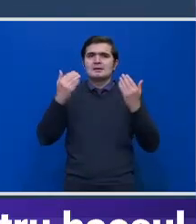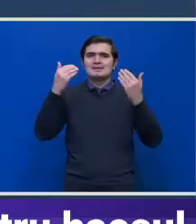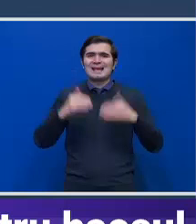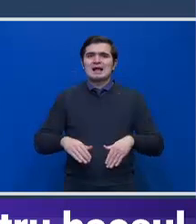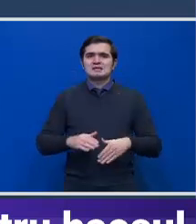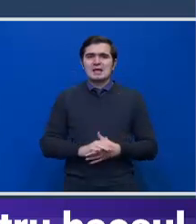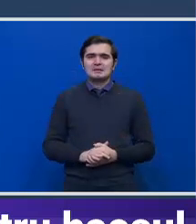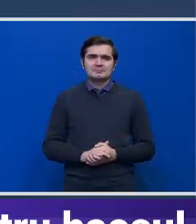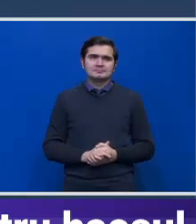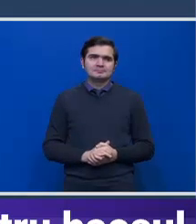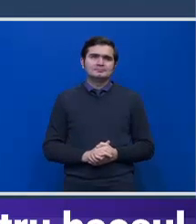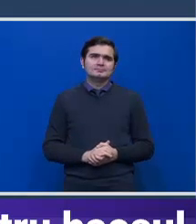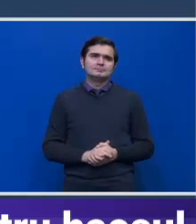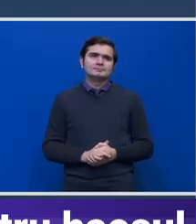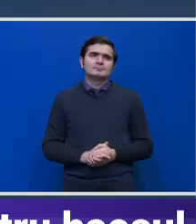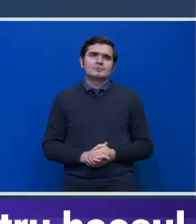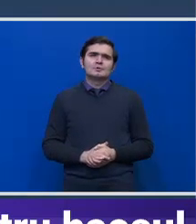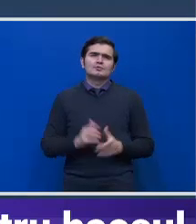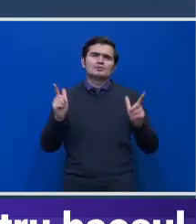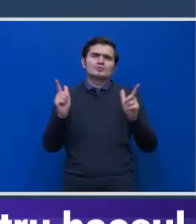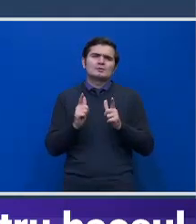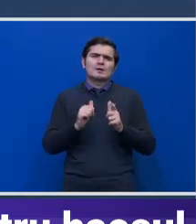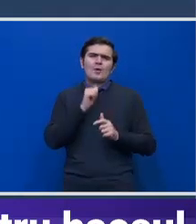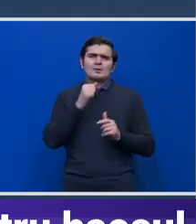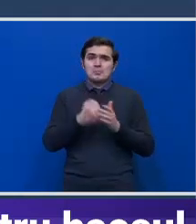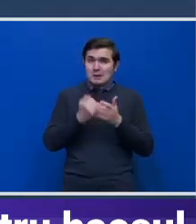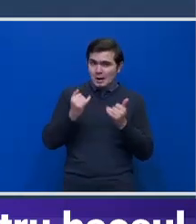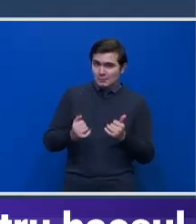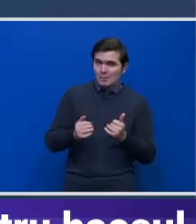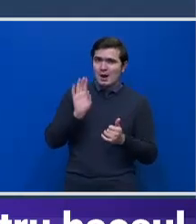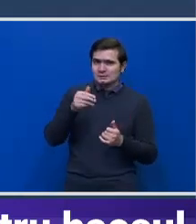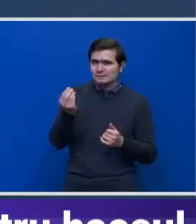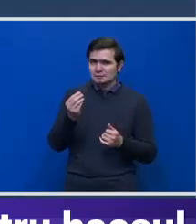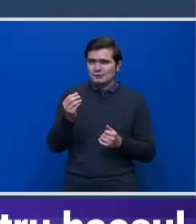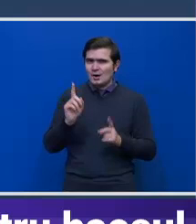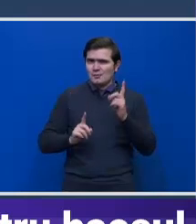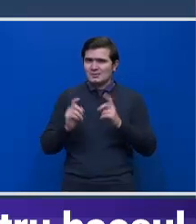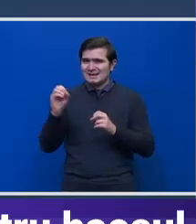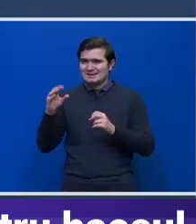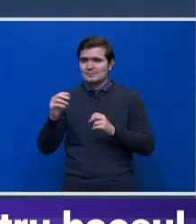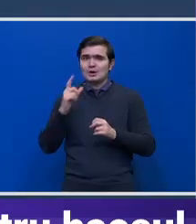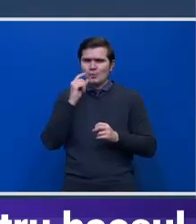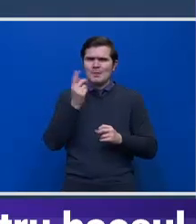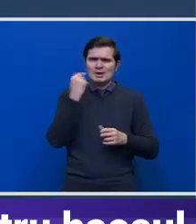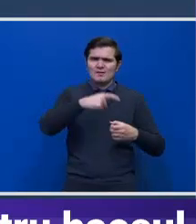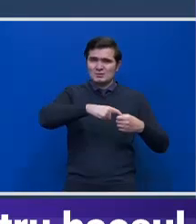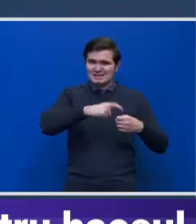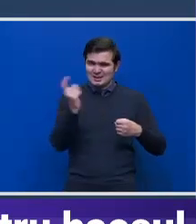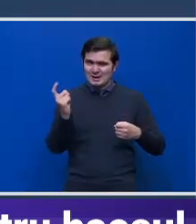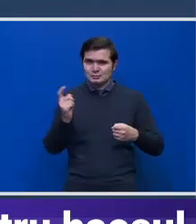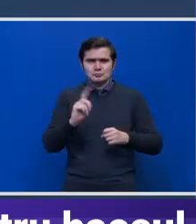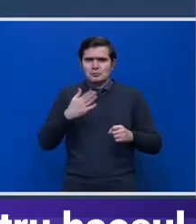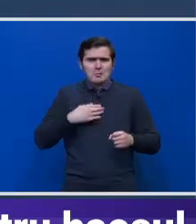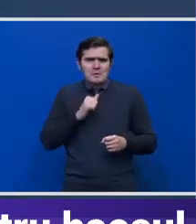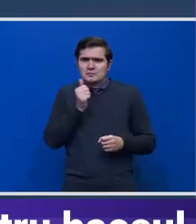până nu ministru, decad din termenul de a cere bani. O scurtă completare. Până acum ați avut semnale că au fost debranșați consumatori? Nu, n-am avut absolut